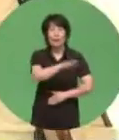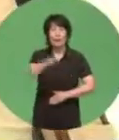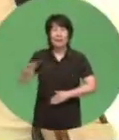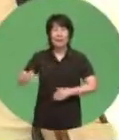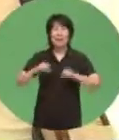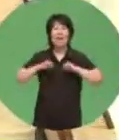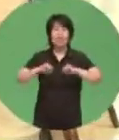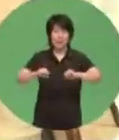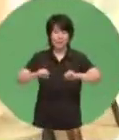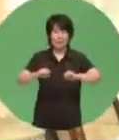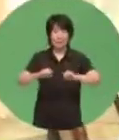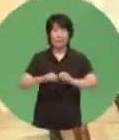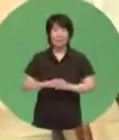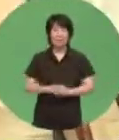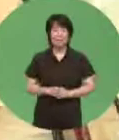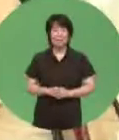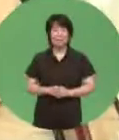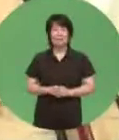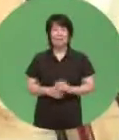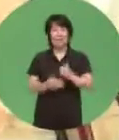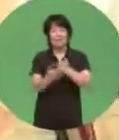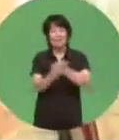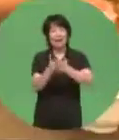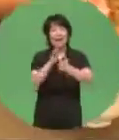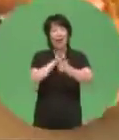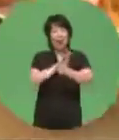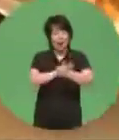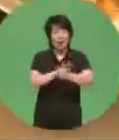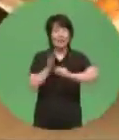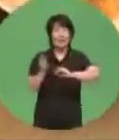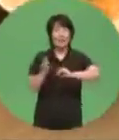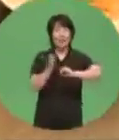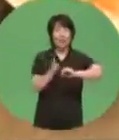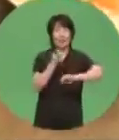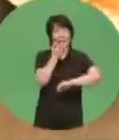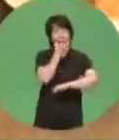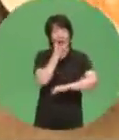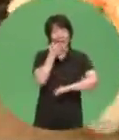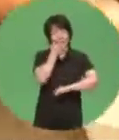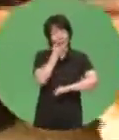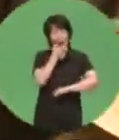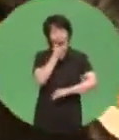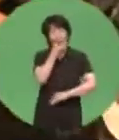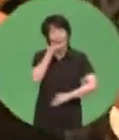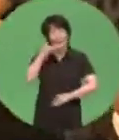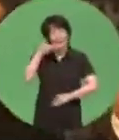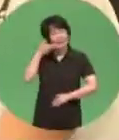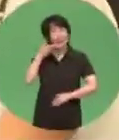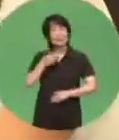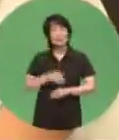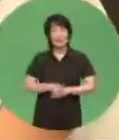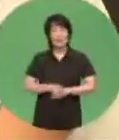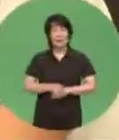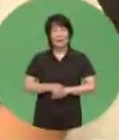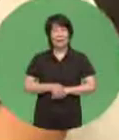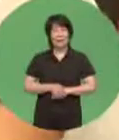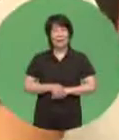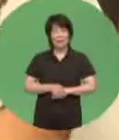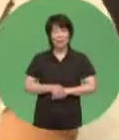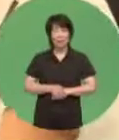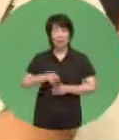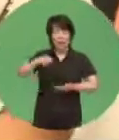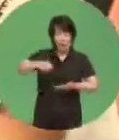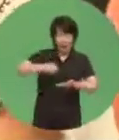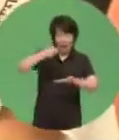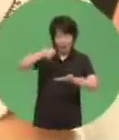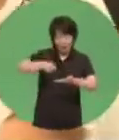。力を合わせて作ったカレーなので味も格別のようです。何杯もおかわりしている男の